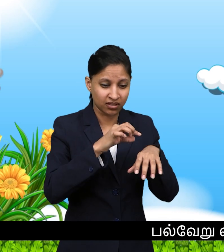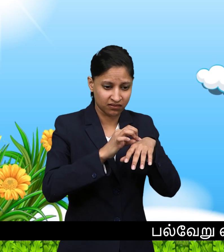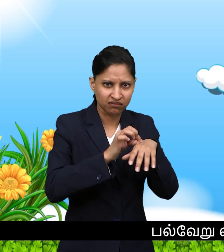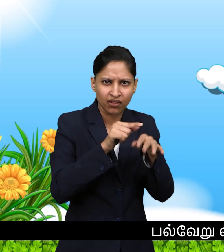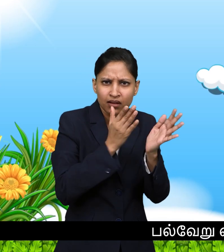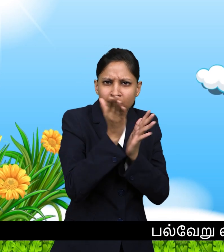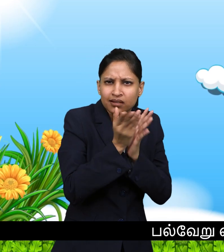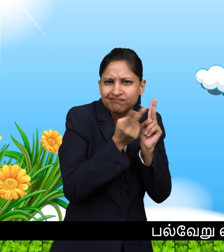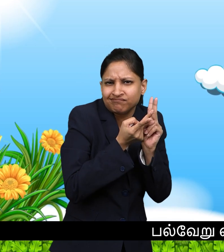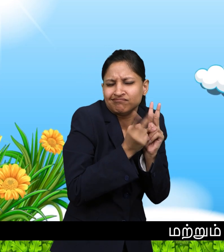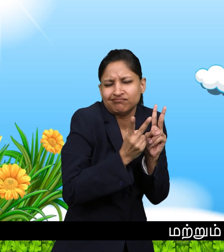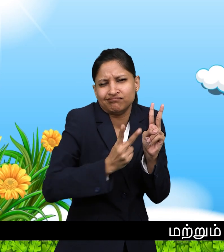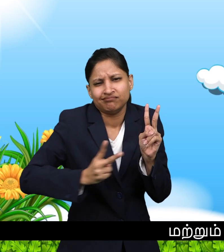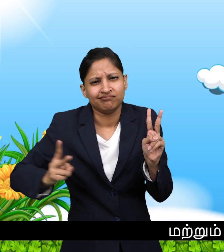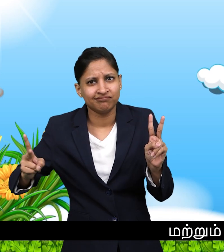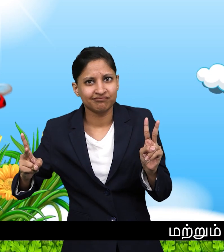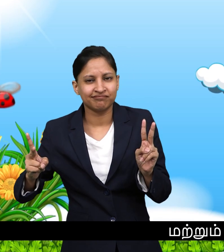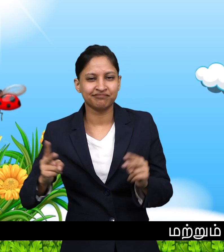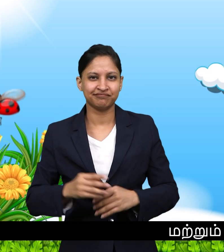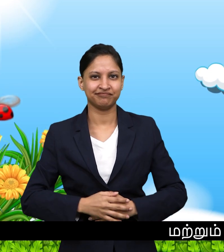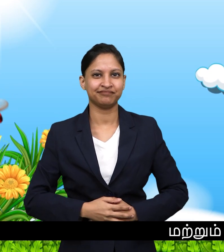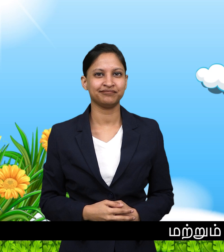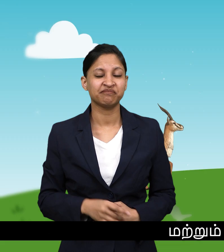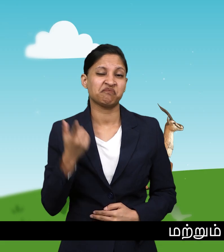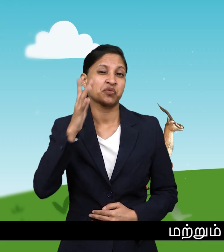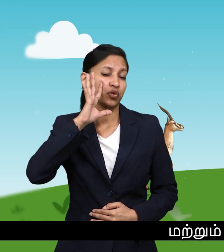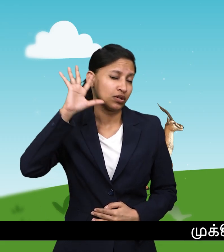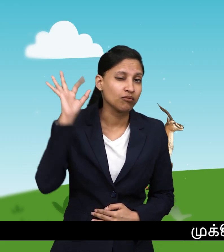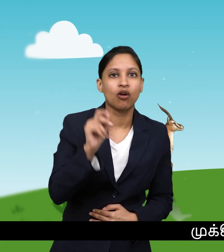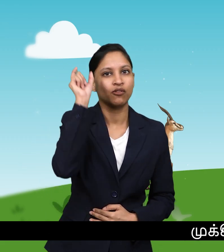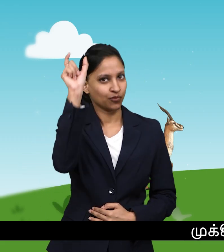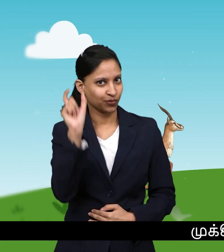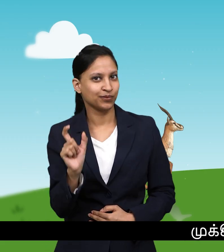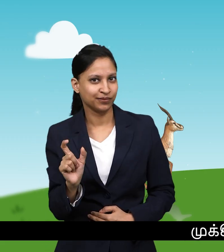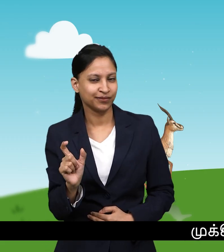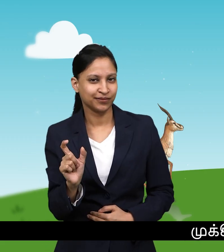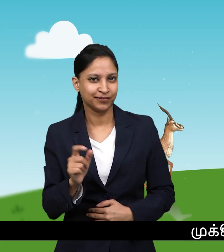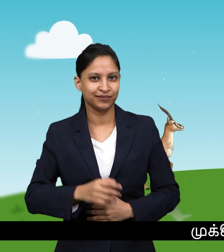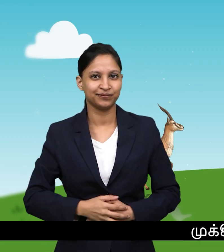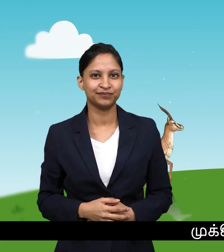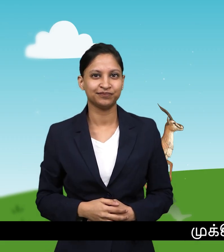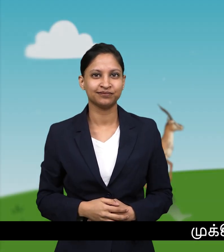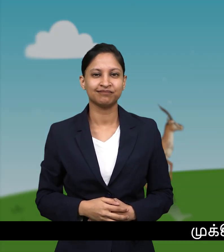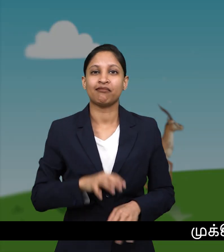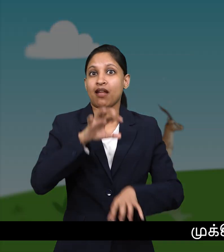பல்வேறு வகையான விலங்குகள் மற்றும் அவற்றின் தோல்கள். முக்கிய வார்த்தைகள்: